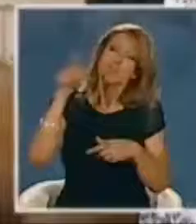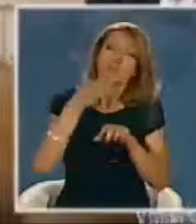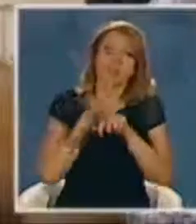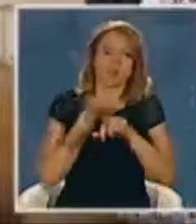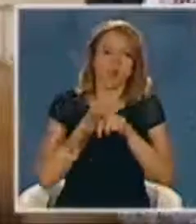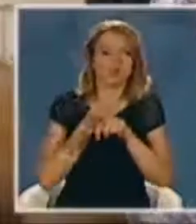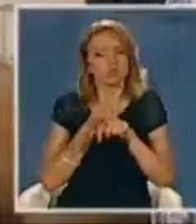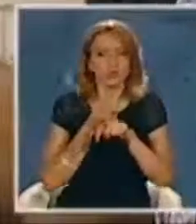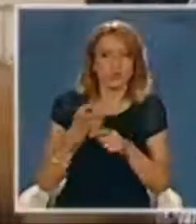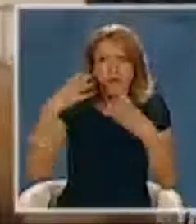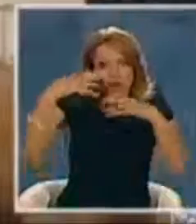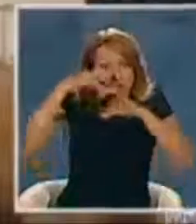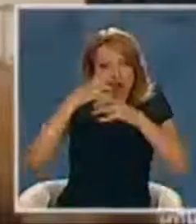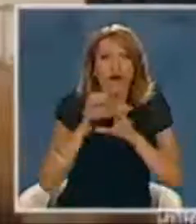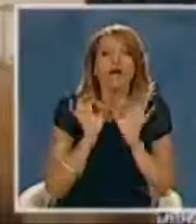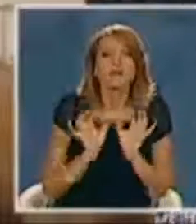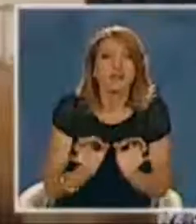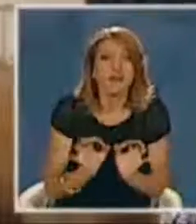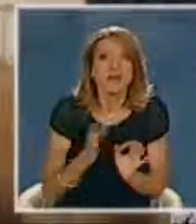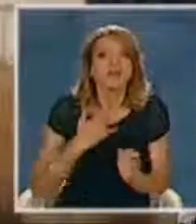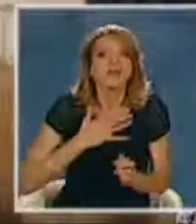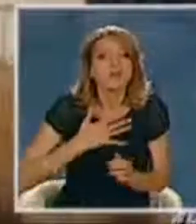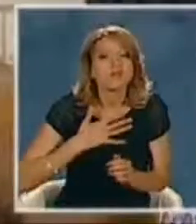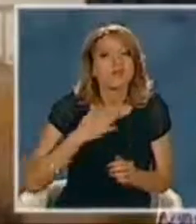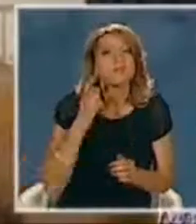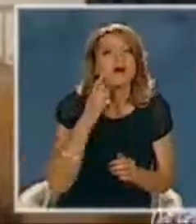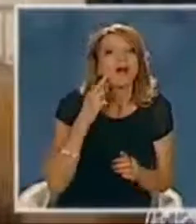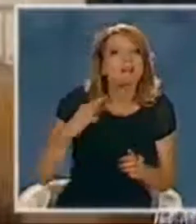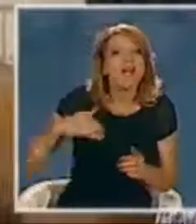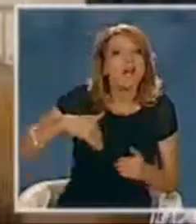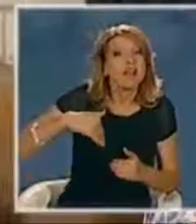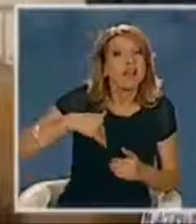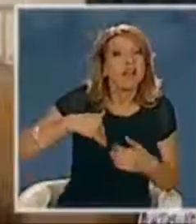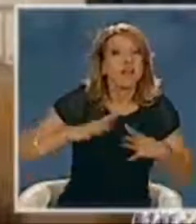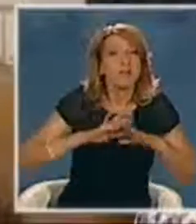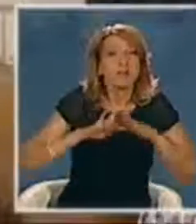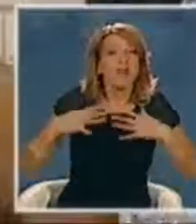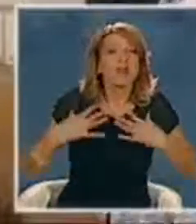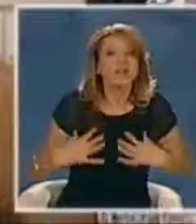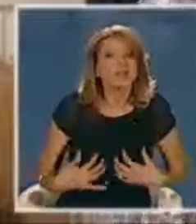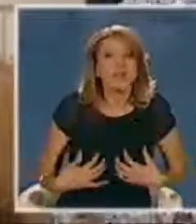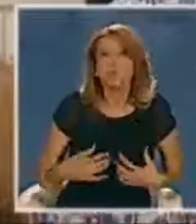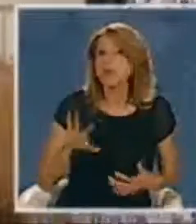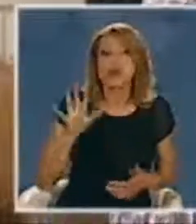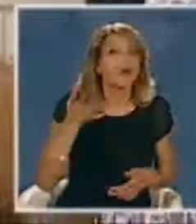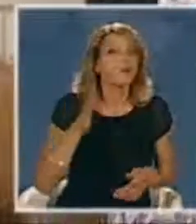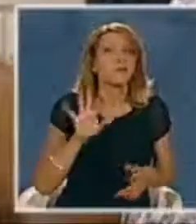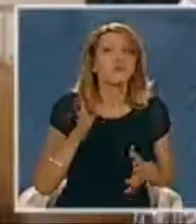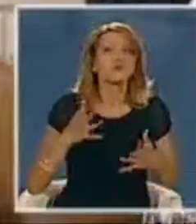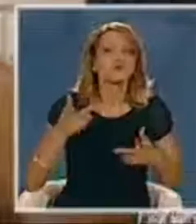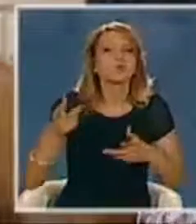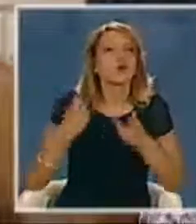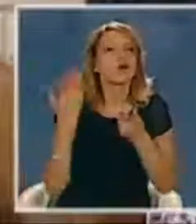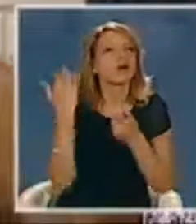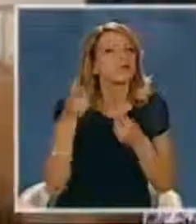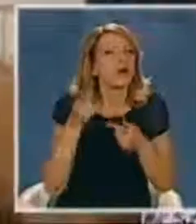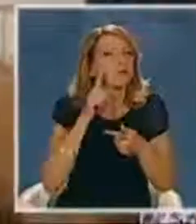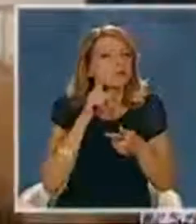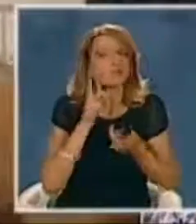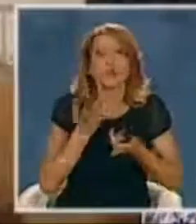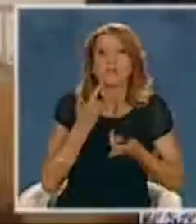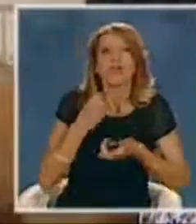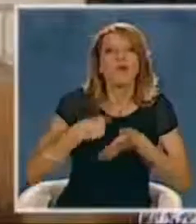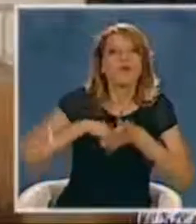бактерия, която, казват лекарите, че дори може да е била по-рано и в момента, защото той тренираше футбол и просто си спотил малко повече и тази бактерия е